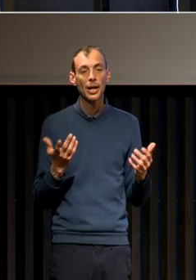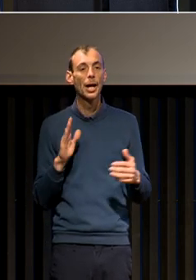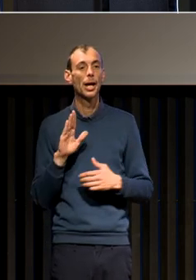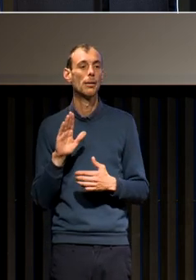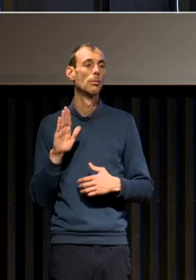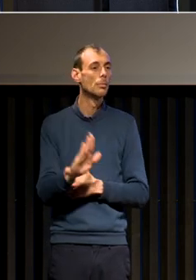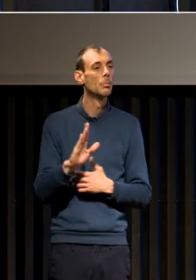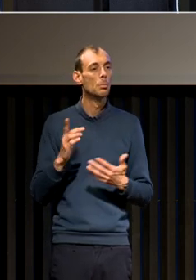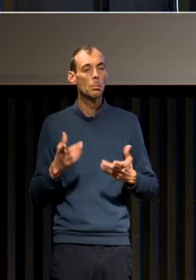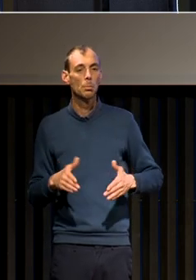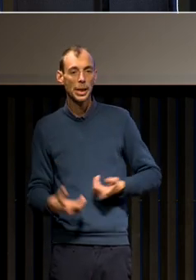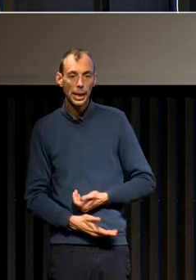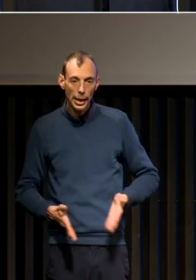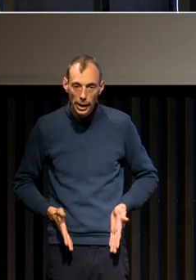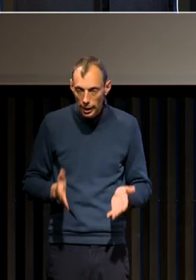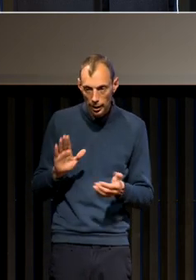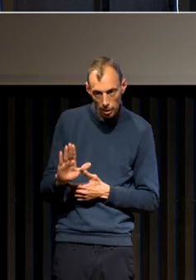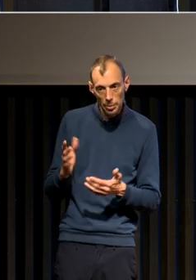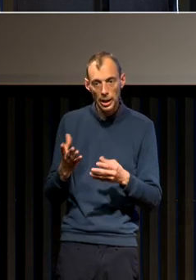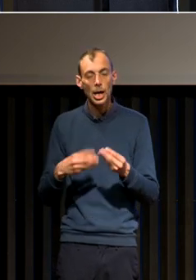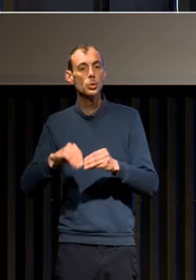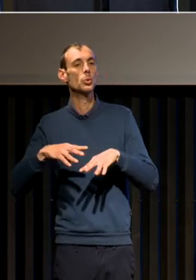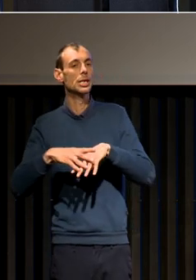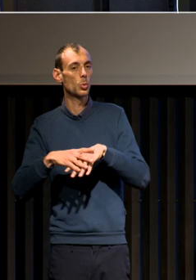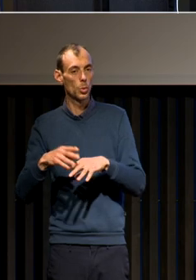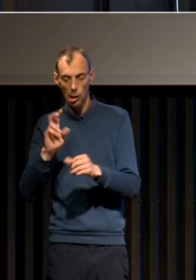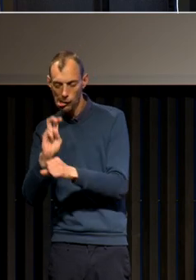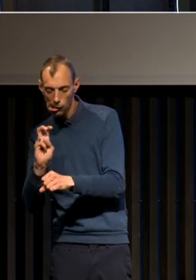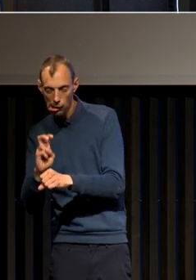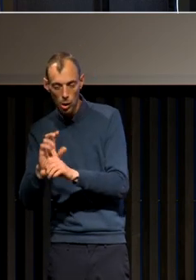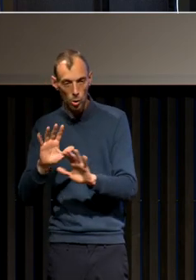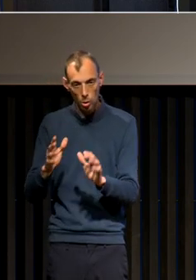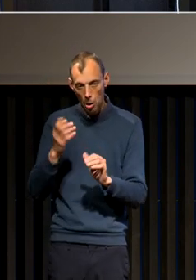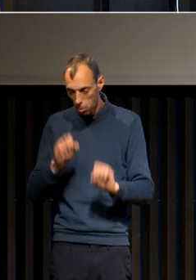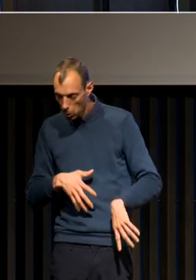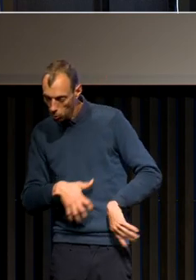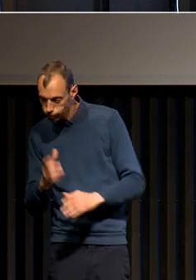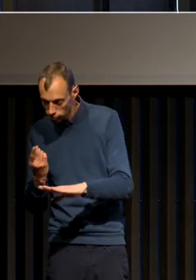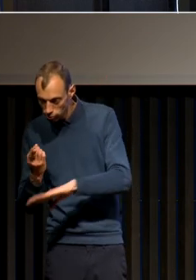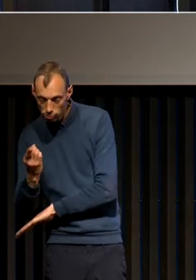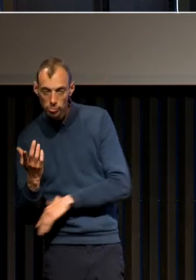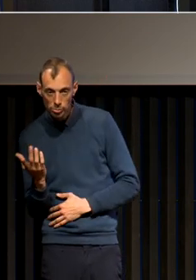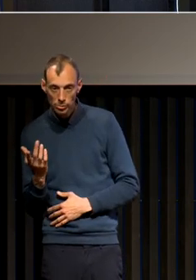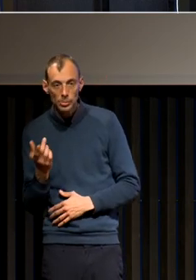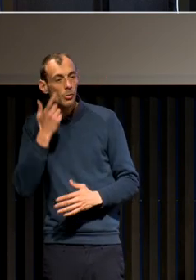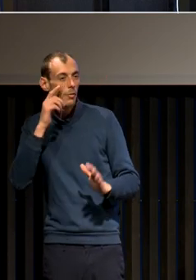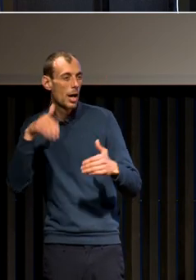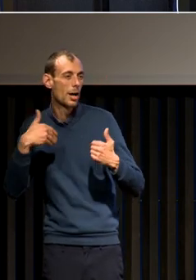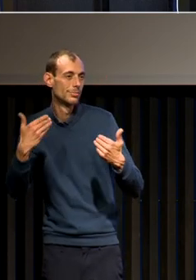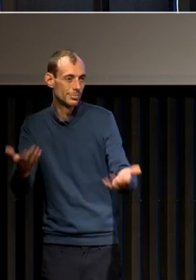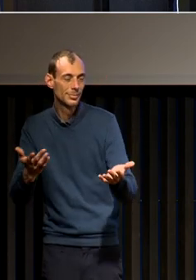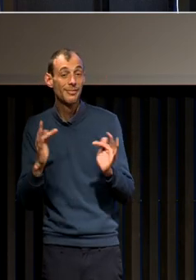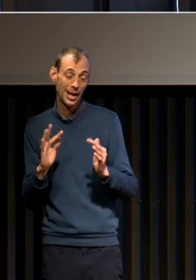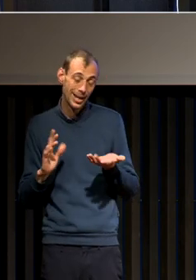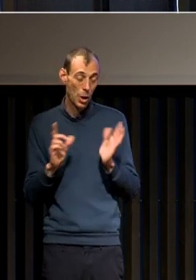les aborderai en fin de présentation pour aborder la troisième modification de la loi